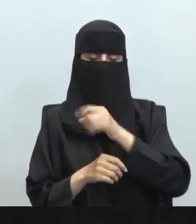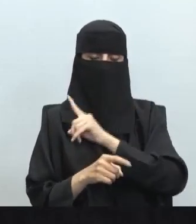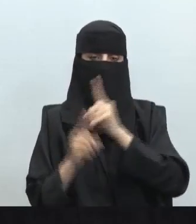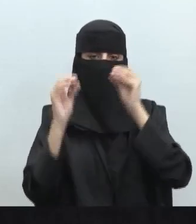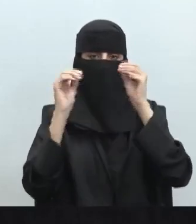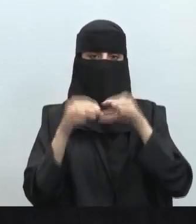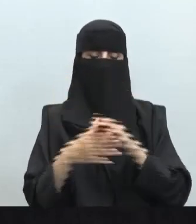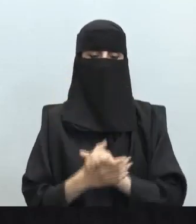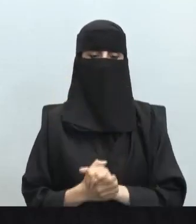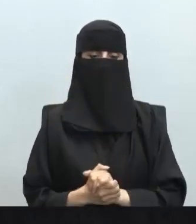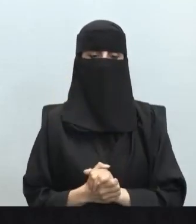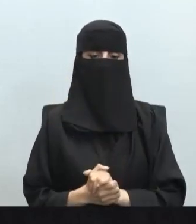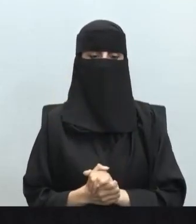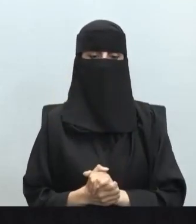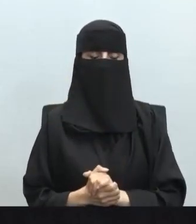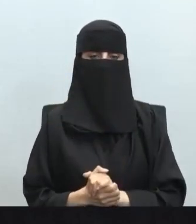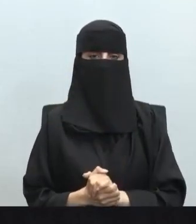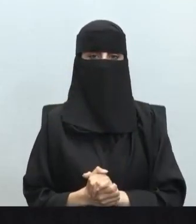اشهد ان لا اله الا انت استغفرك واتوب اليك